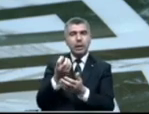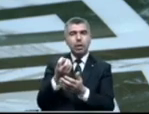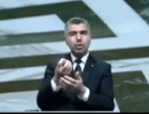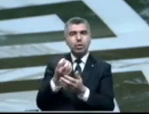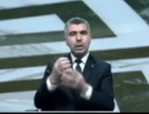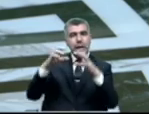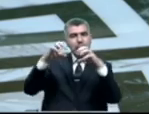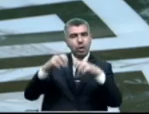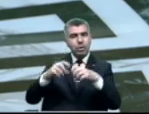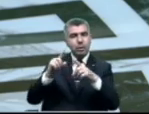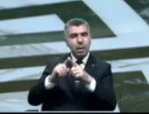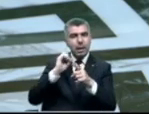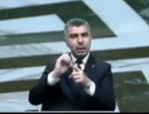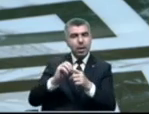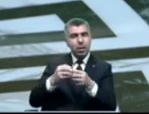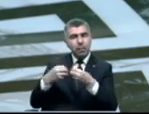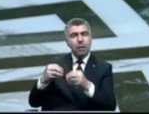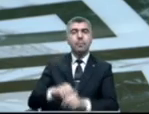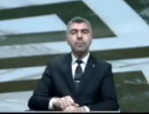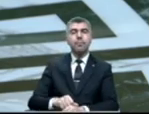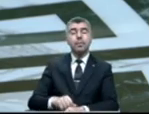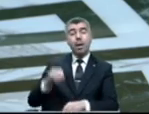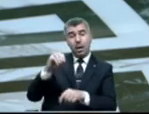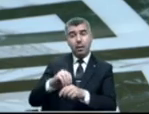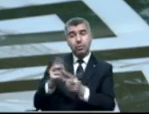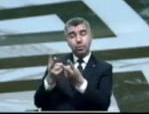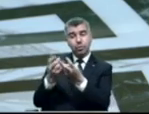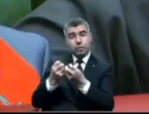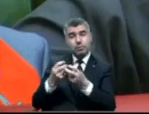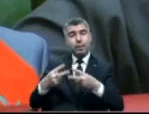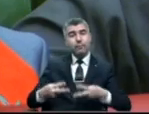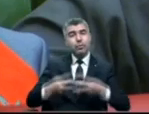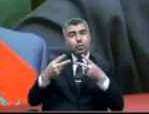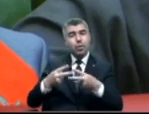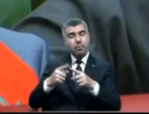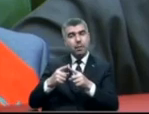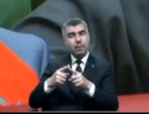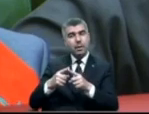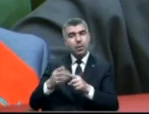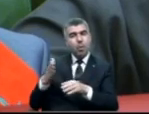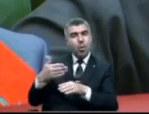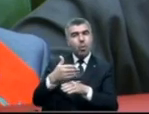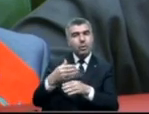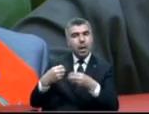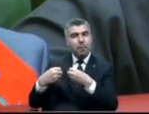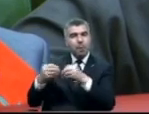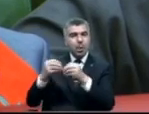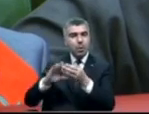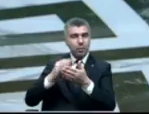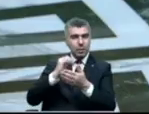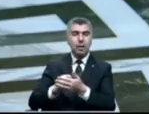بموانئ الصيد وقرى الصيادين، والتعزيز الجاذبية ديال الأسواق السمك بالجملة. نعمل حالا